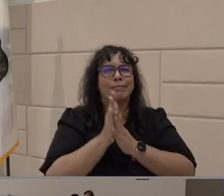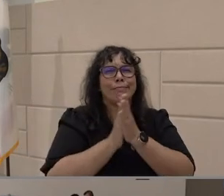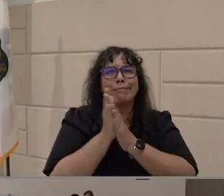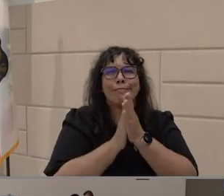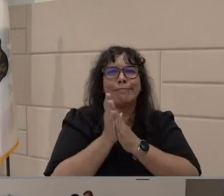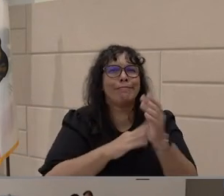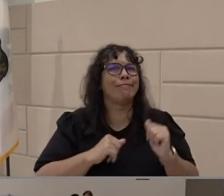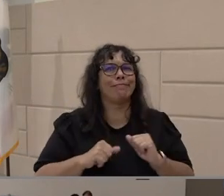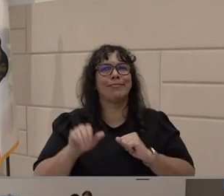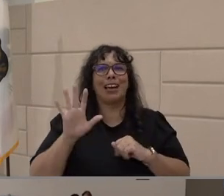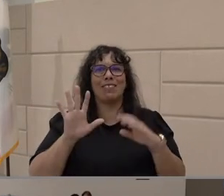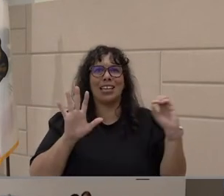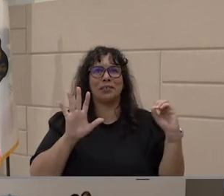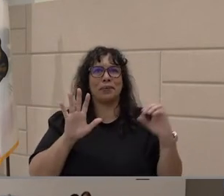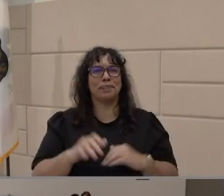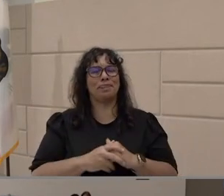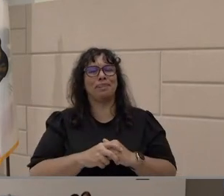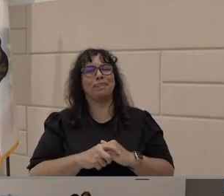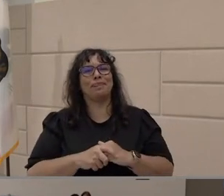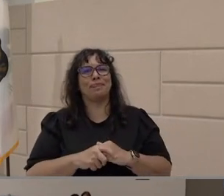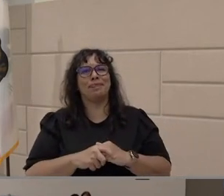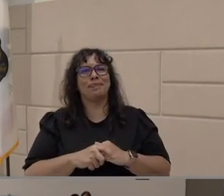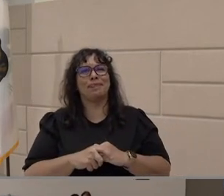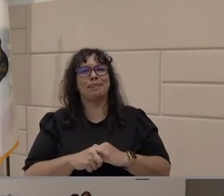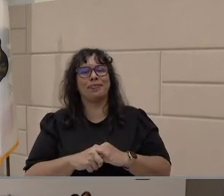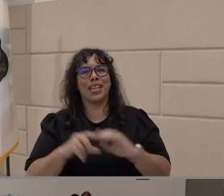ការ control គឺ5ទល់នឹង0